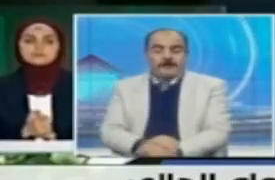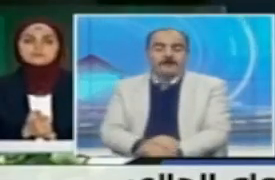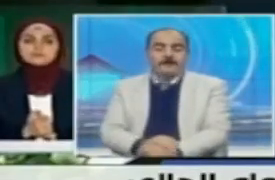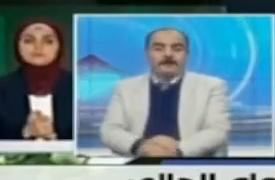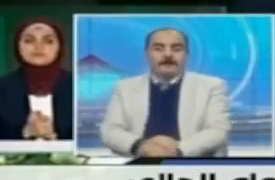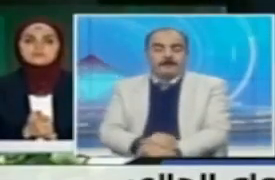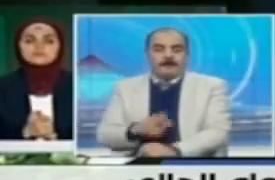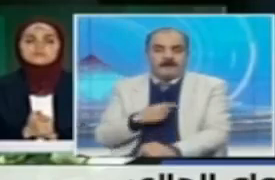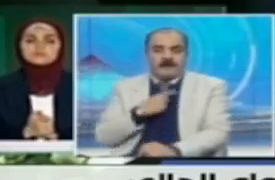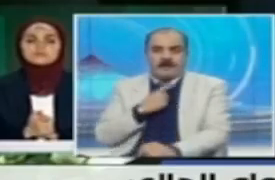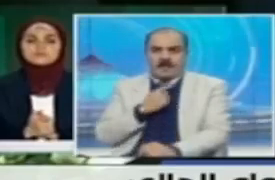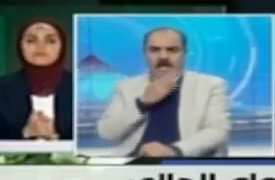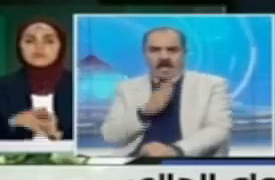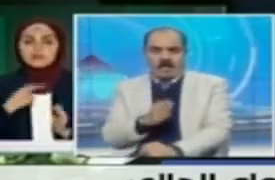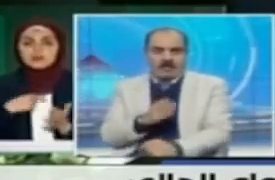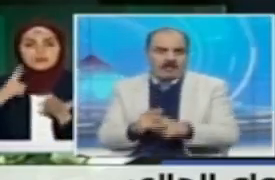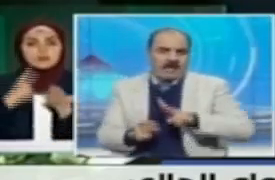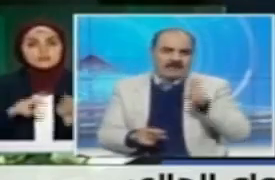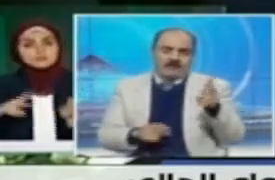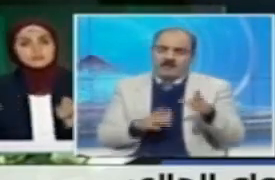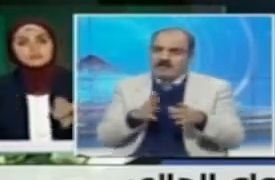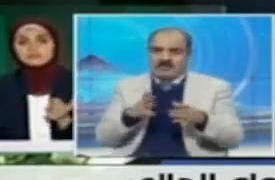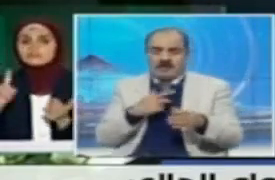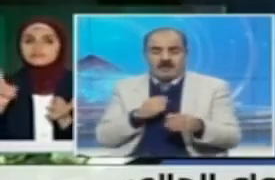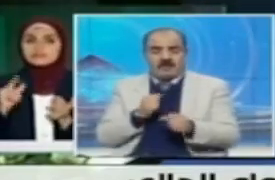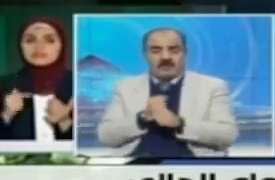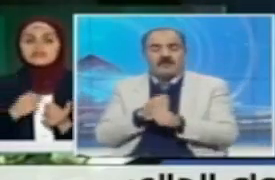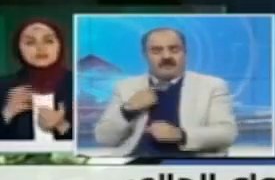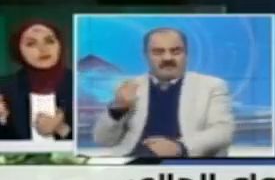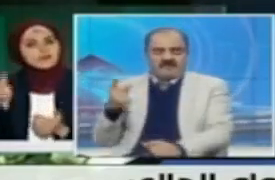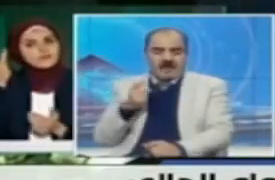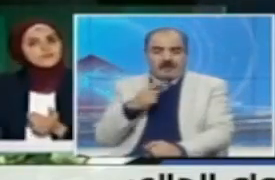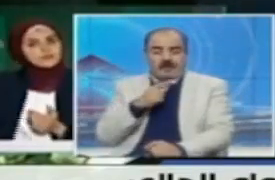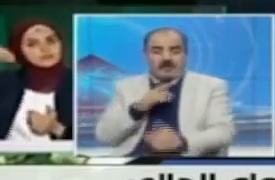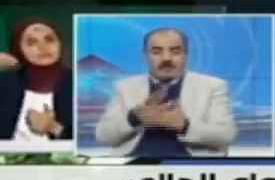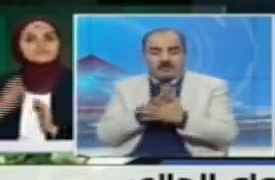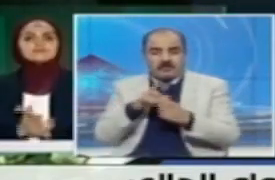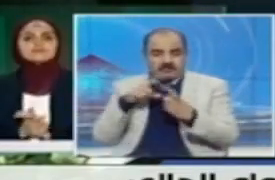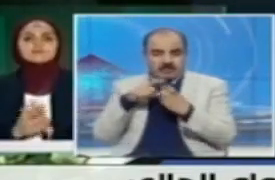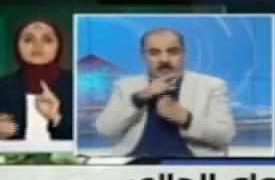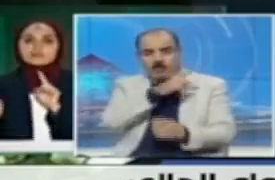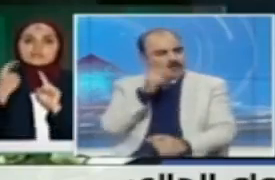مش احنا أصدق من غيرنا، لا، احنا قد نكون مدركين لحجم التحدي